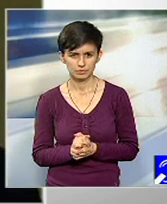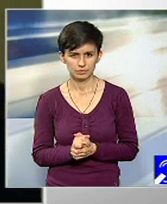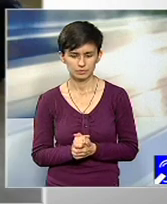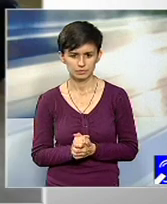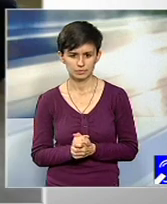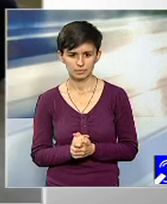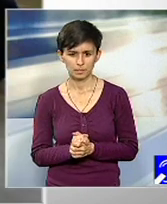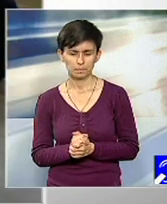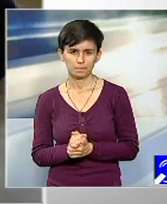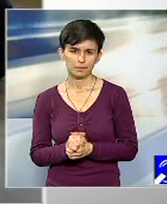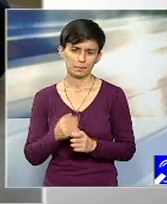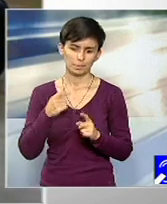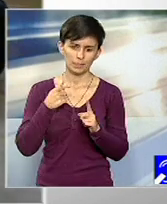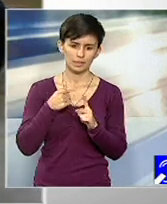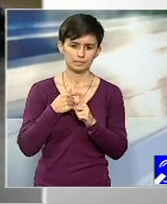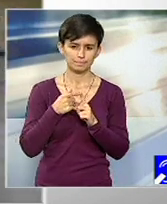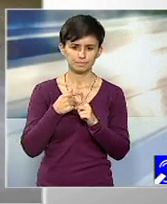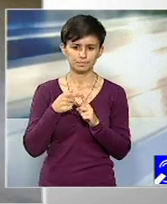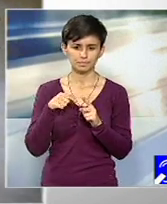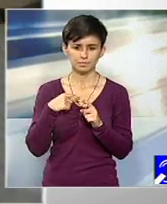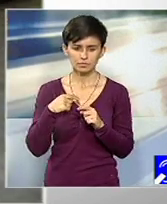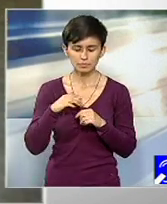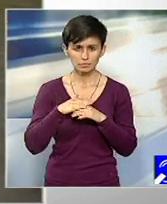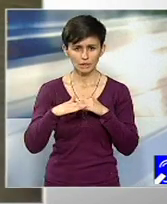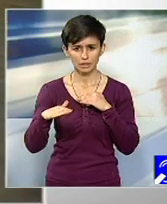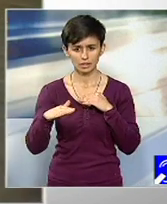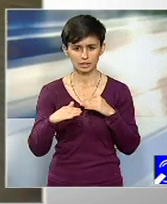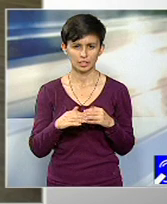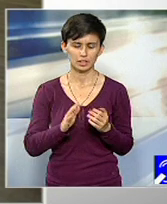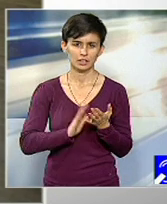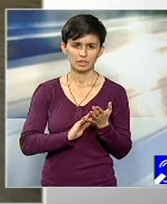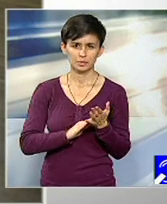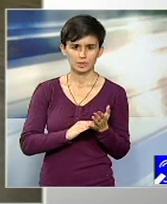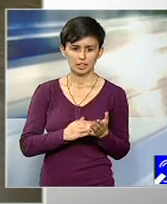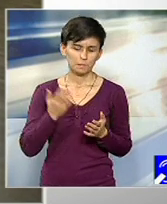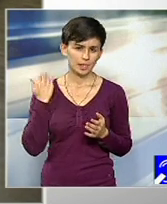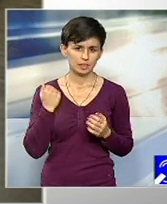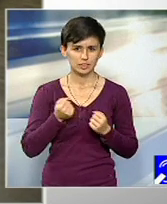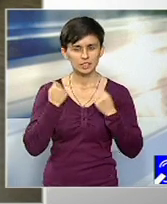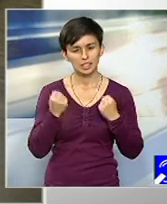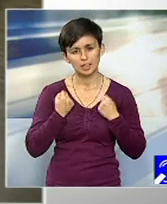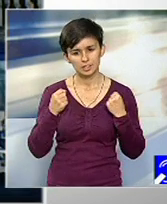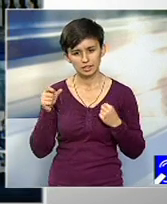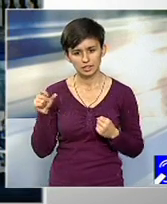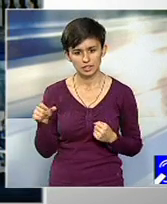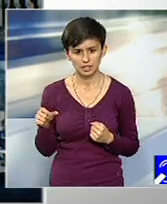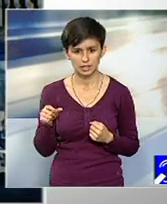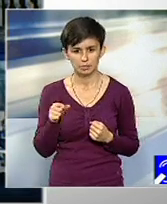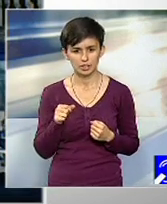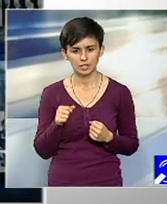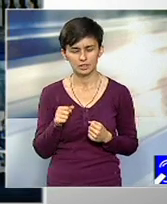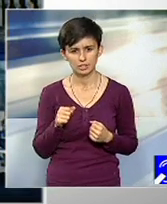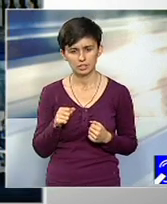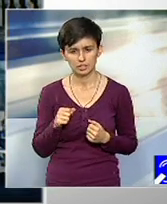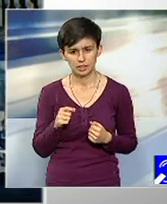Rolul acesta e mai mult în teren. Asta că a fost azi la antrenament e așa, nu ține neapărat de